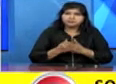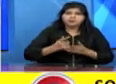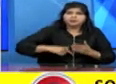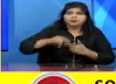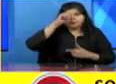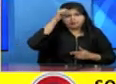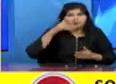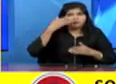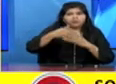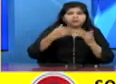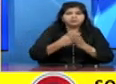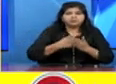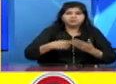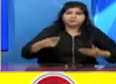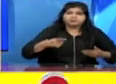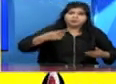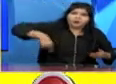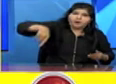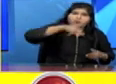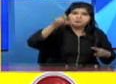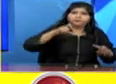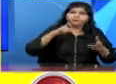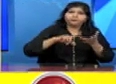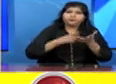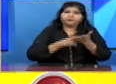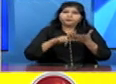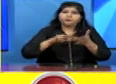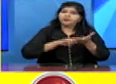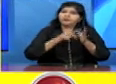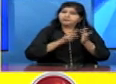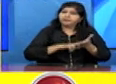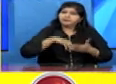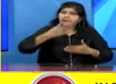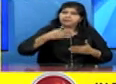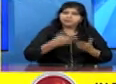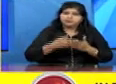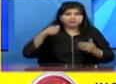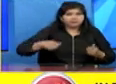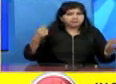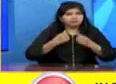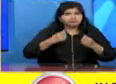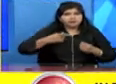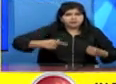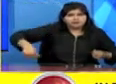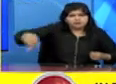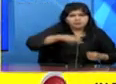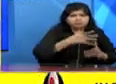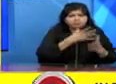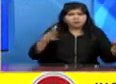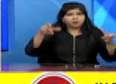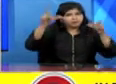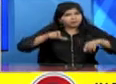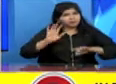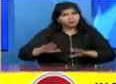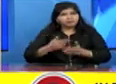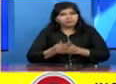सकें। मेरे प्यारे देशवासियों, कोरोना वायरस के खिलाफ इस जंग में हमारे आसपास ऐसे अनेक लोग हैं